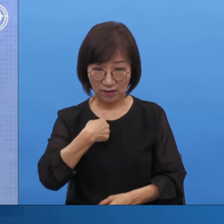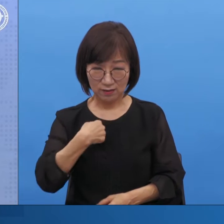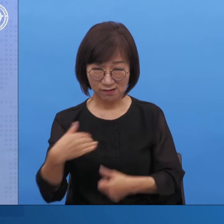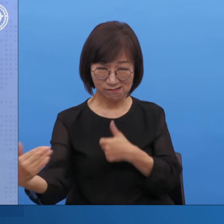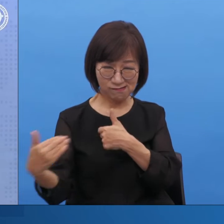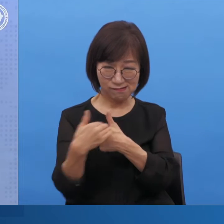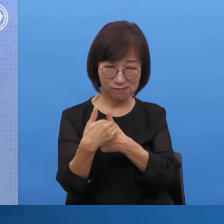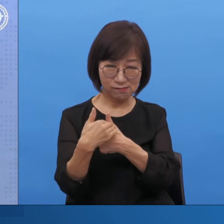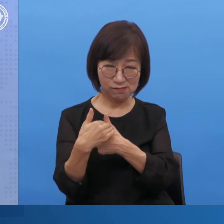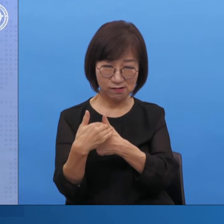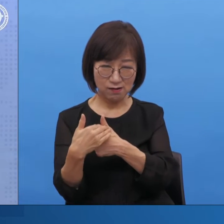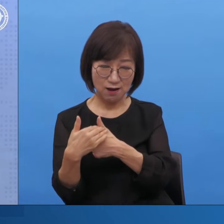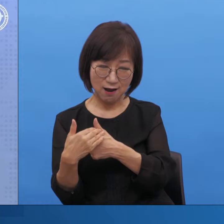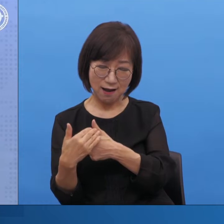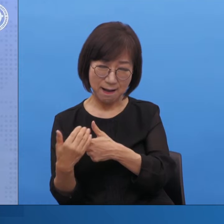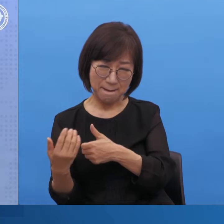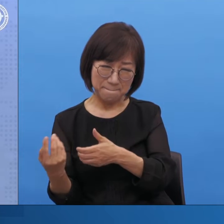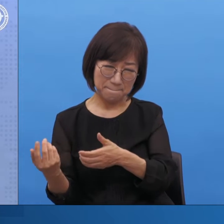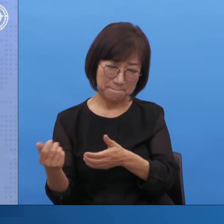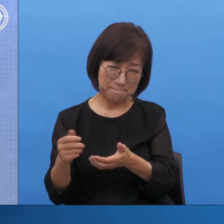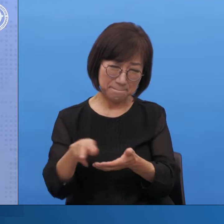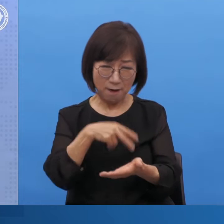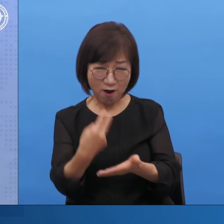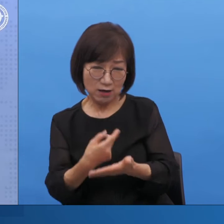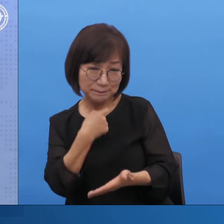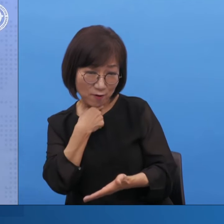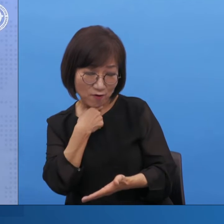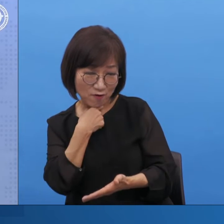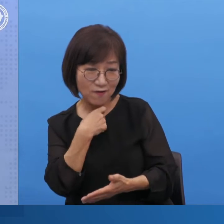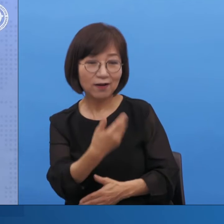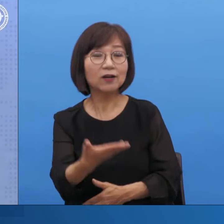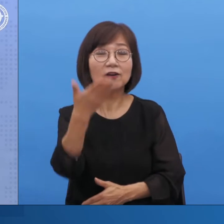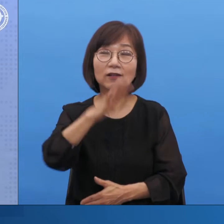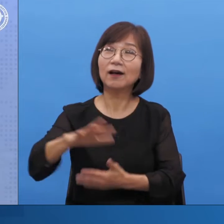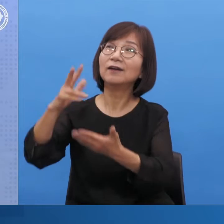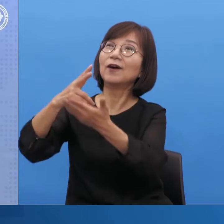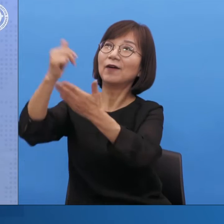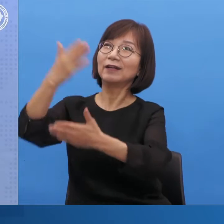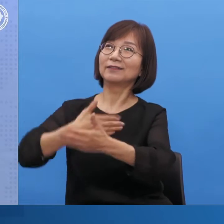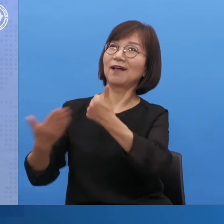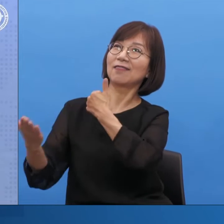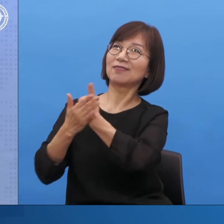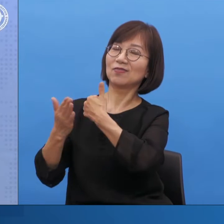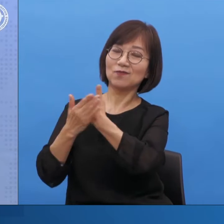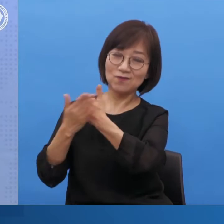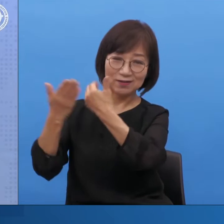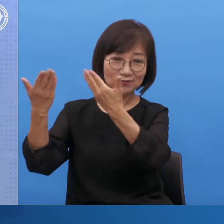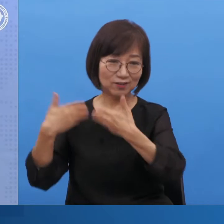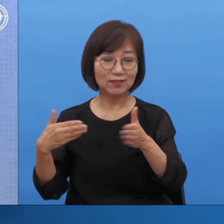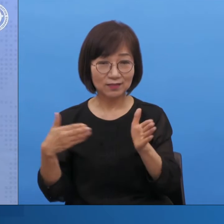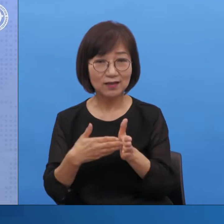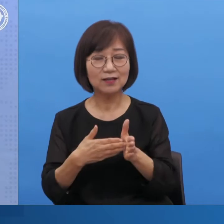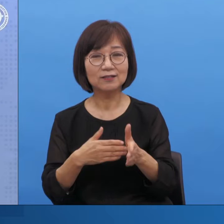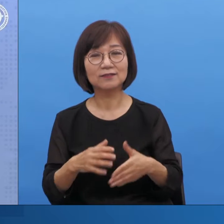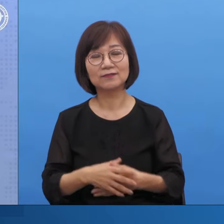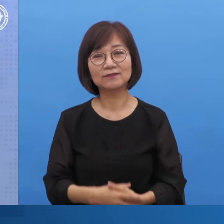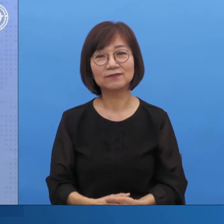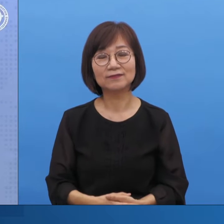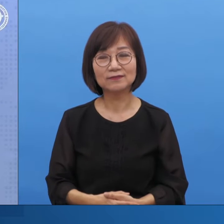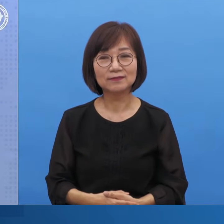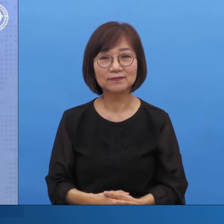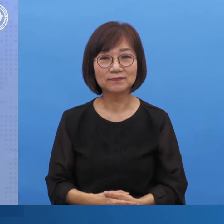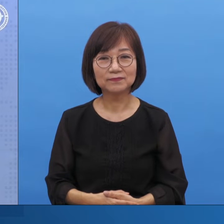넘어뜨리려 하였으나 여호와께서는 나를 도우셨도다. I was pushed hard so that I was falling, but the Lord helped